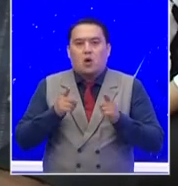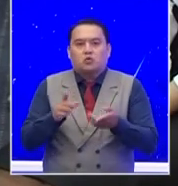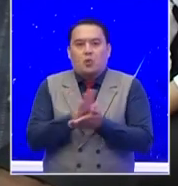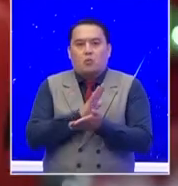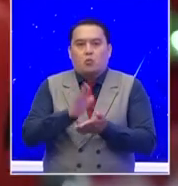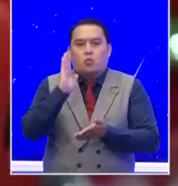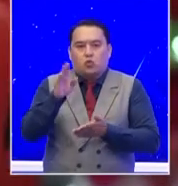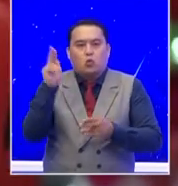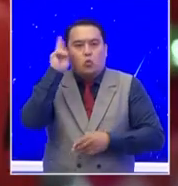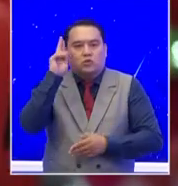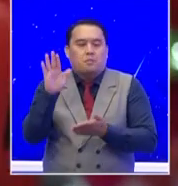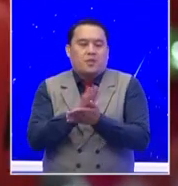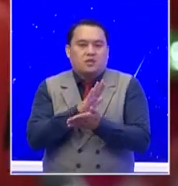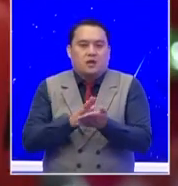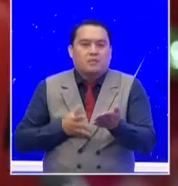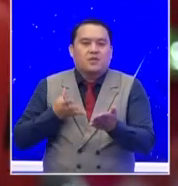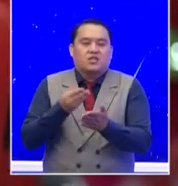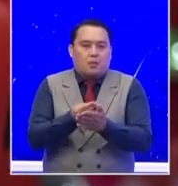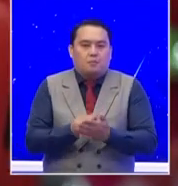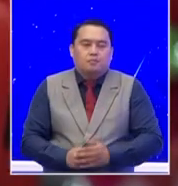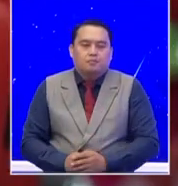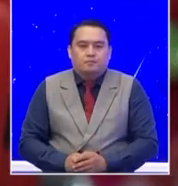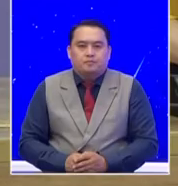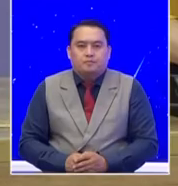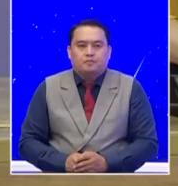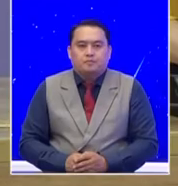грант и будет учиться на платном отделении